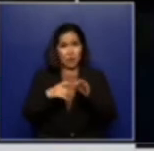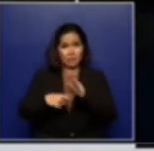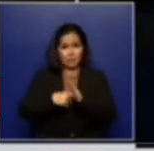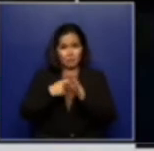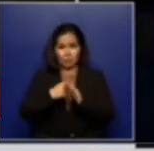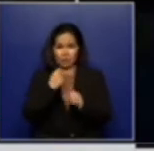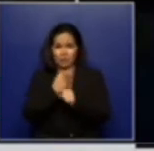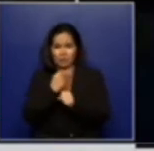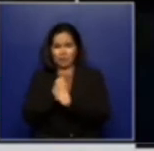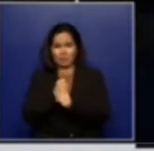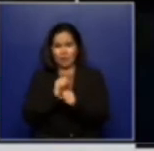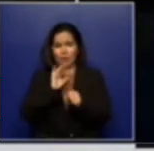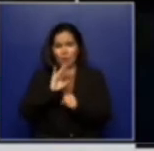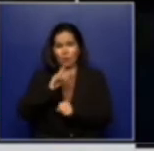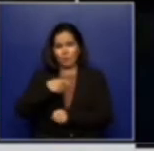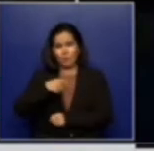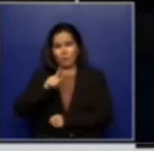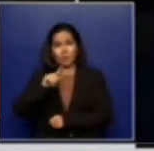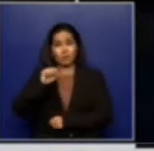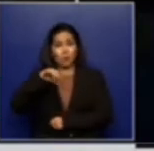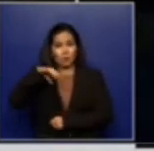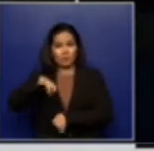ล้านบาทเศษท่านประธานคะถือว่าน้อยที่สุดแล้วอันนี้กระมังคะที่จะเป็นเหตุว่าการทำงานของป.ป.ส.ไม่ประสบความสำเร็จเมื่อการป้องกันทำไม่ได้ผลทำน้อยการประปามก็ต้องหนักขึ้นและผู้ที่เล็กลอดผ่านกระบวนการนี้เข้ามาการเยียวยา